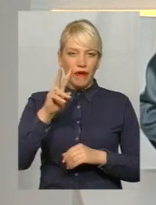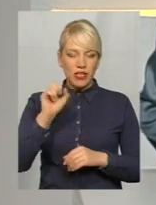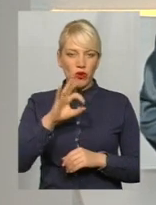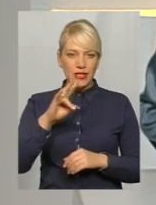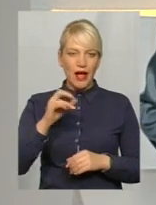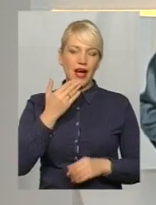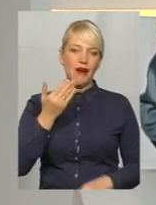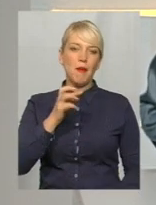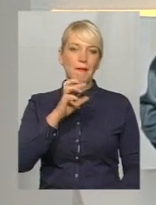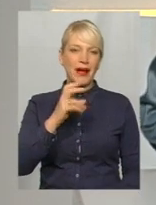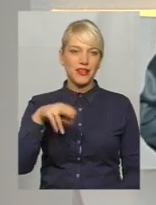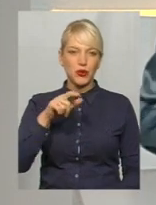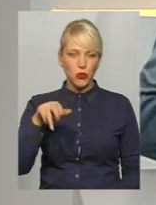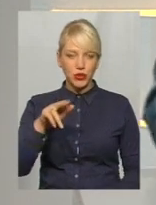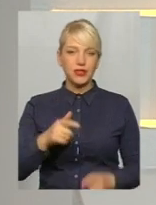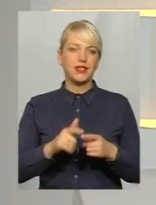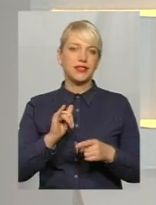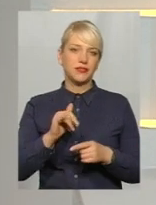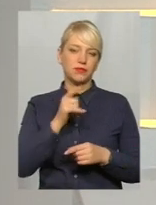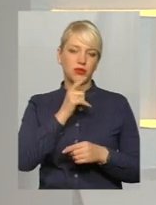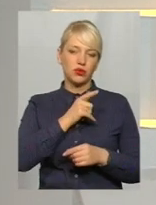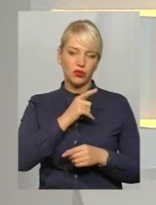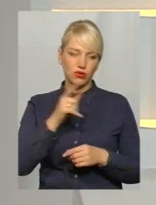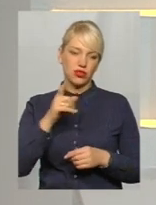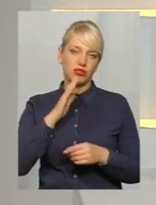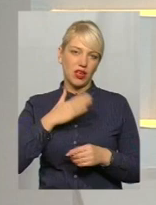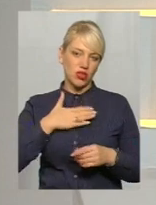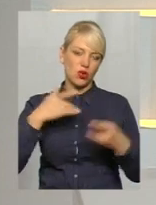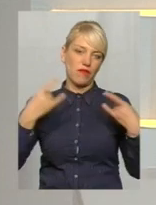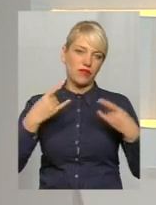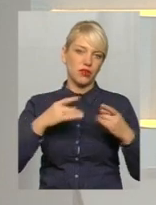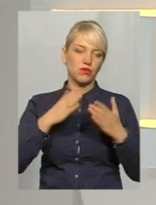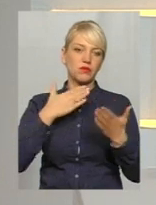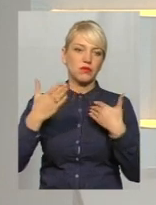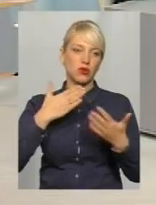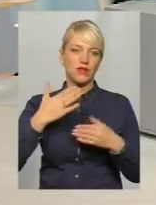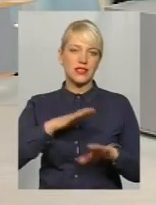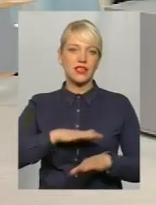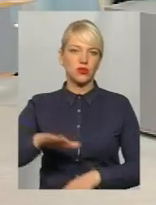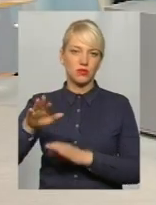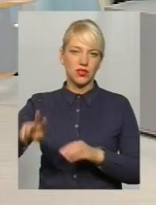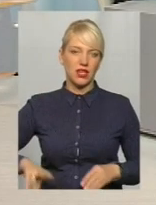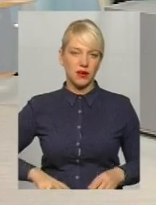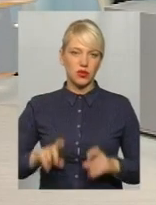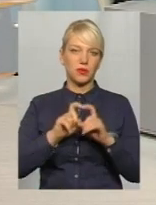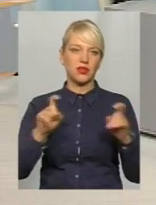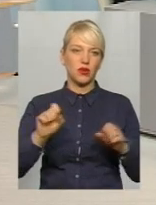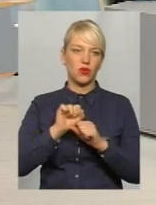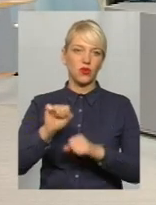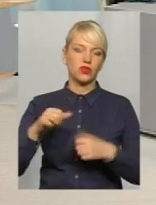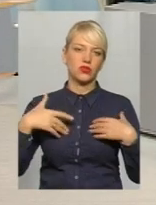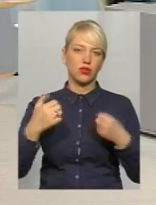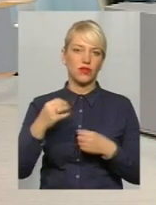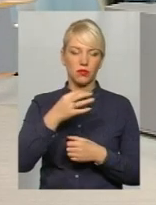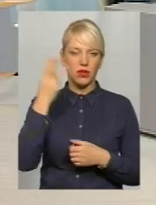Фіновської. І впродовж нашого сьогоднішнього ефіру спілкуватимуться із заступником директора департаменту охорони здоров'я